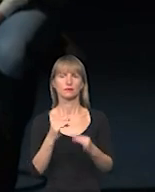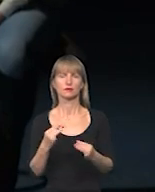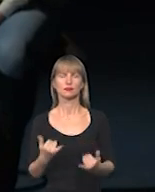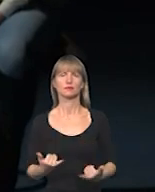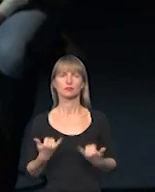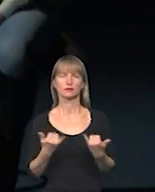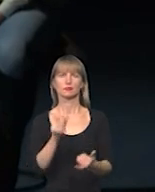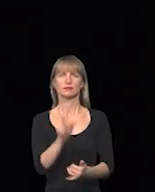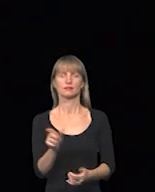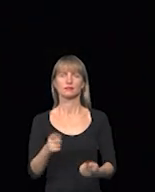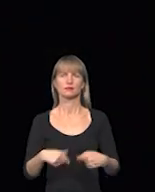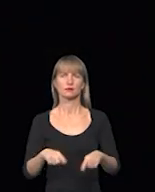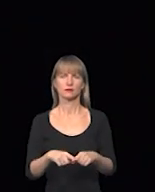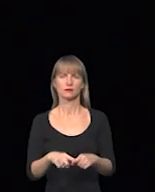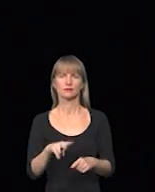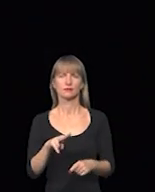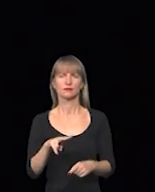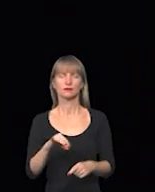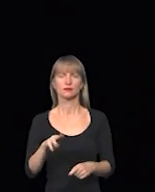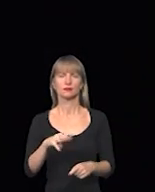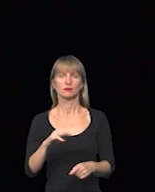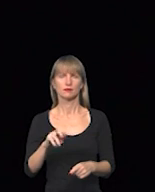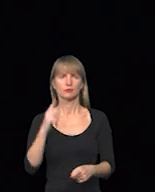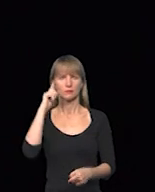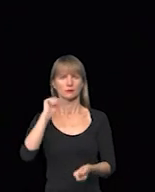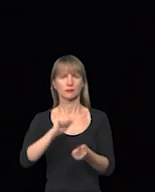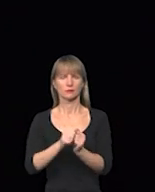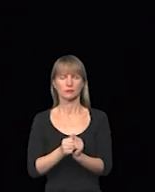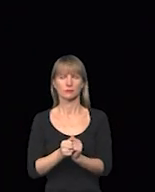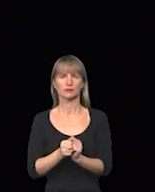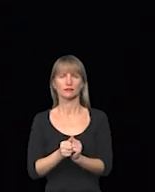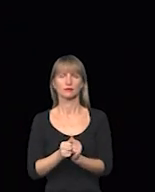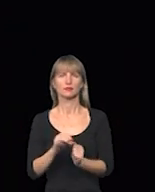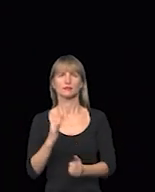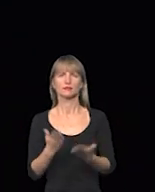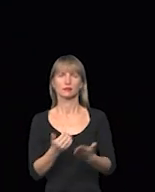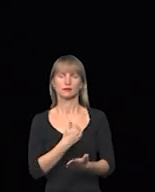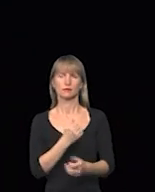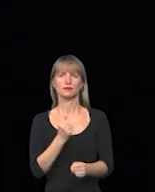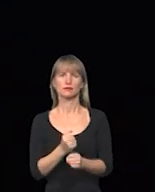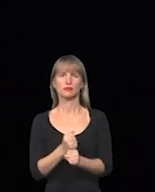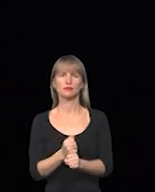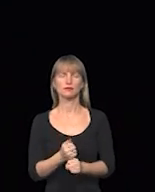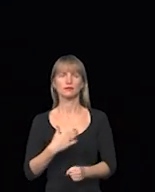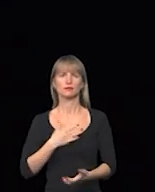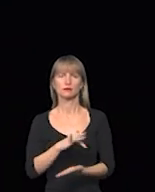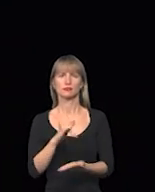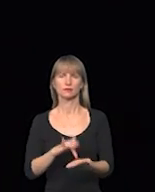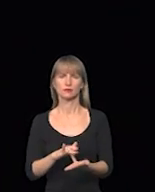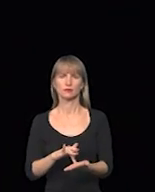шановна громадо, Людмила Кирилюк, запам'ятайте, і якщо хочете зробити наше